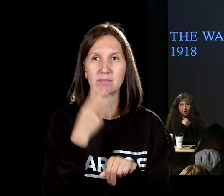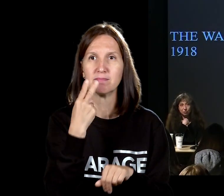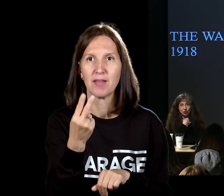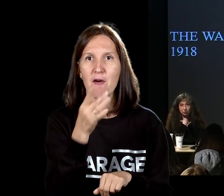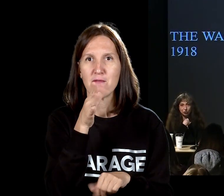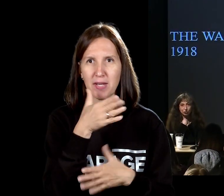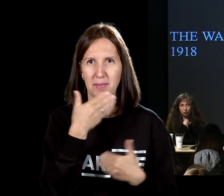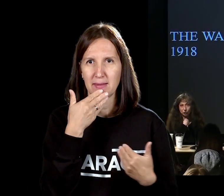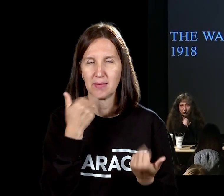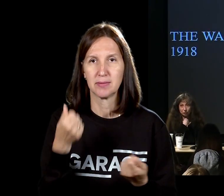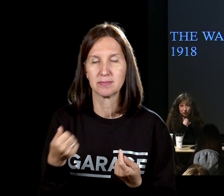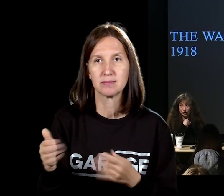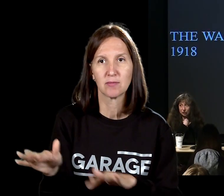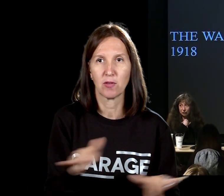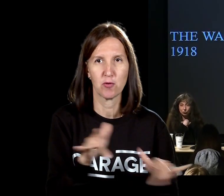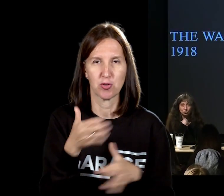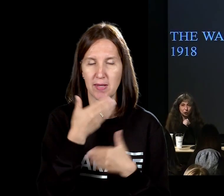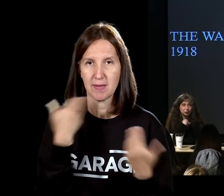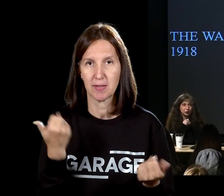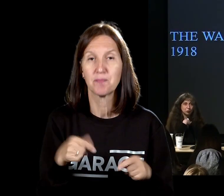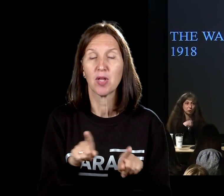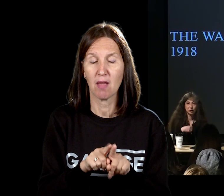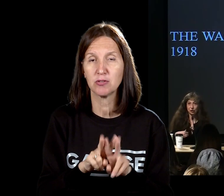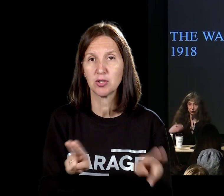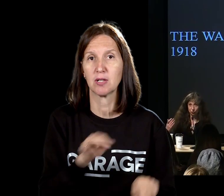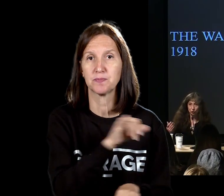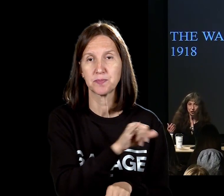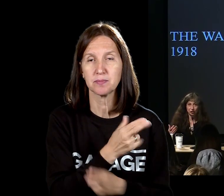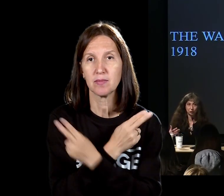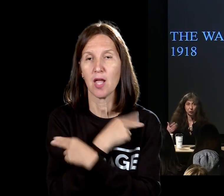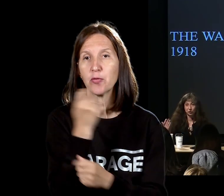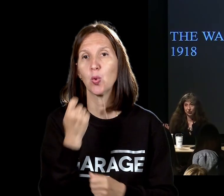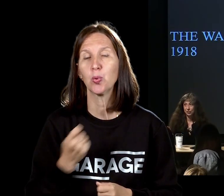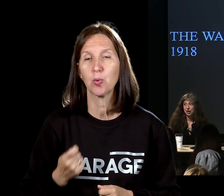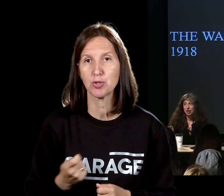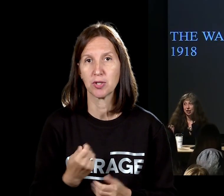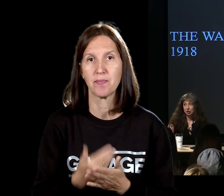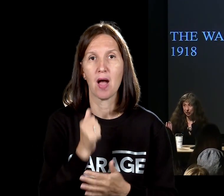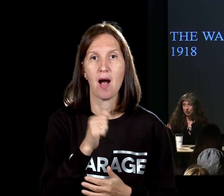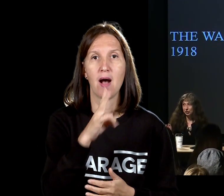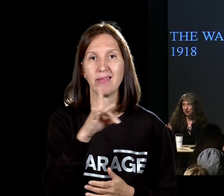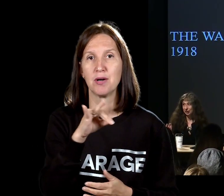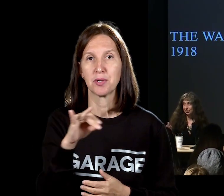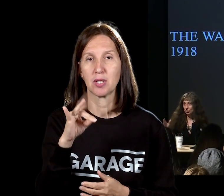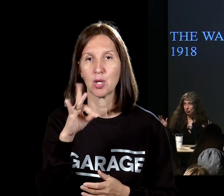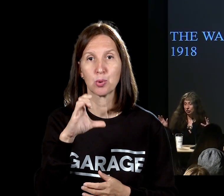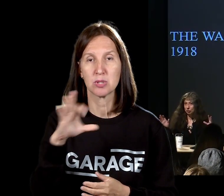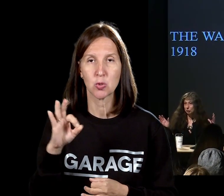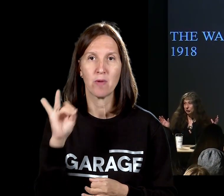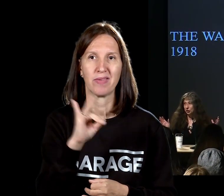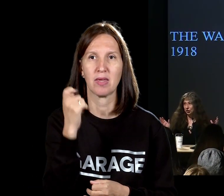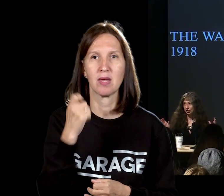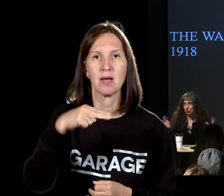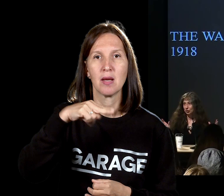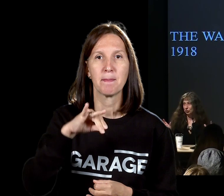же, как вне времени обычно находятся произведения наивных художников, если вы помните Анри Руссо или если вы помните Перасмани, да, это